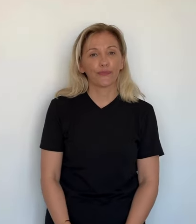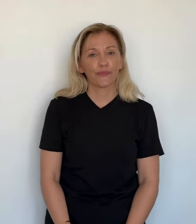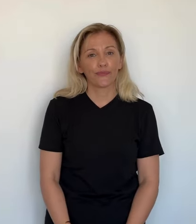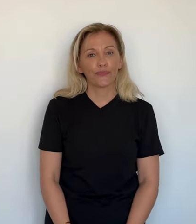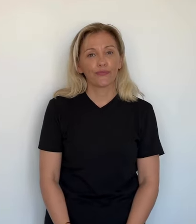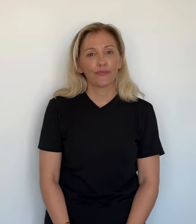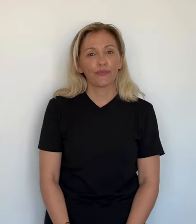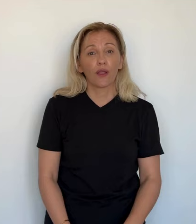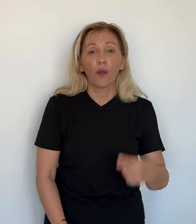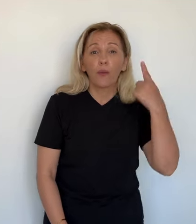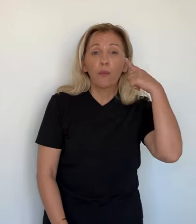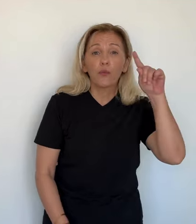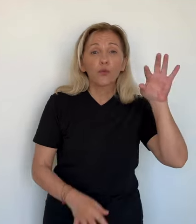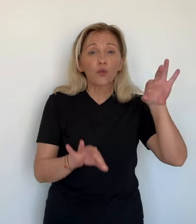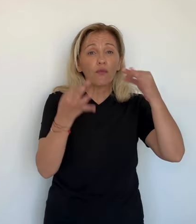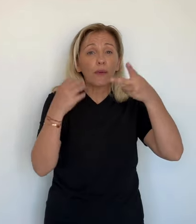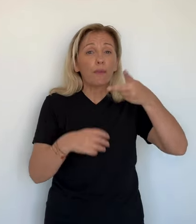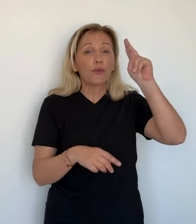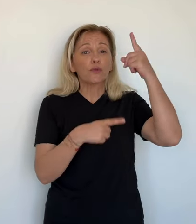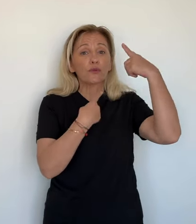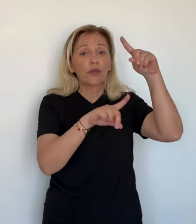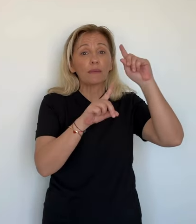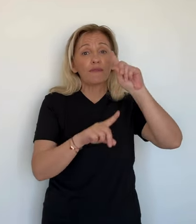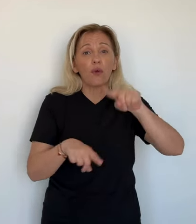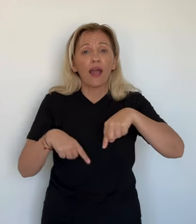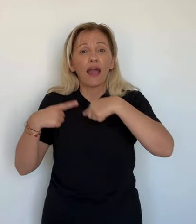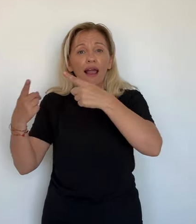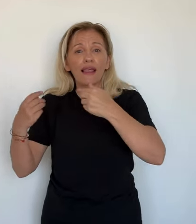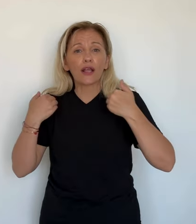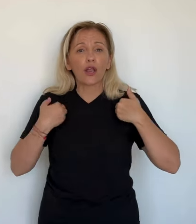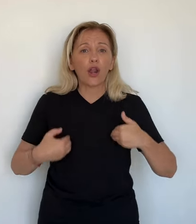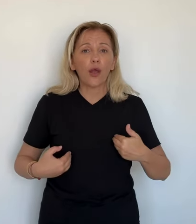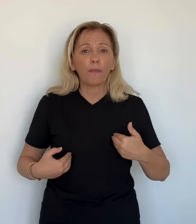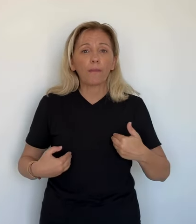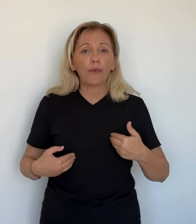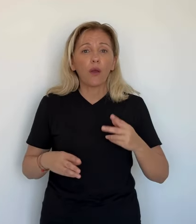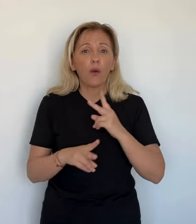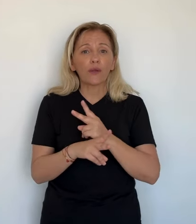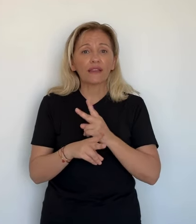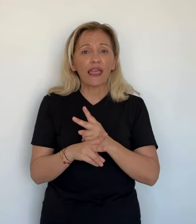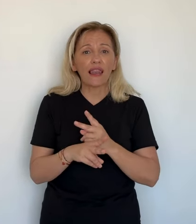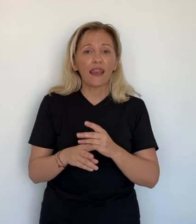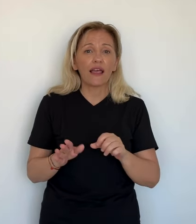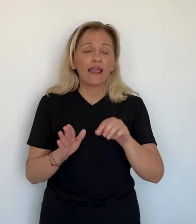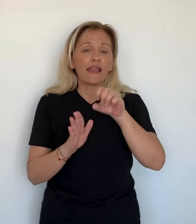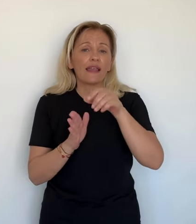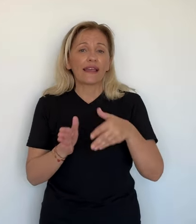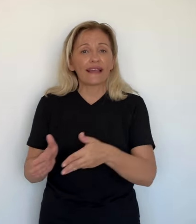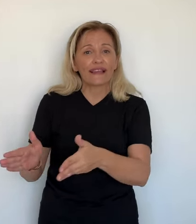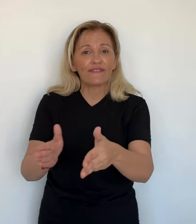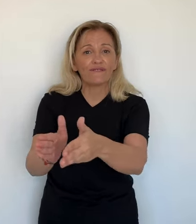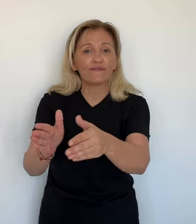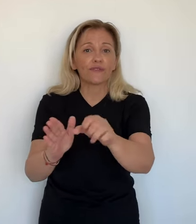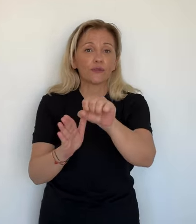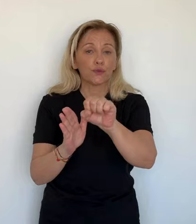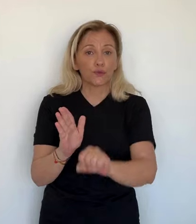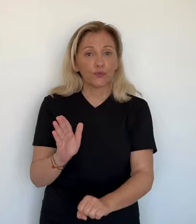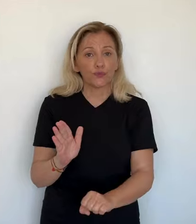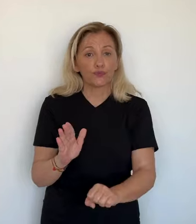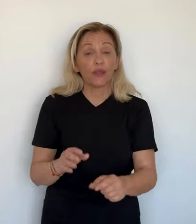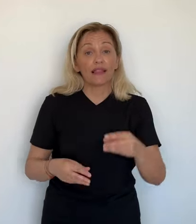enfin, on a travaillé aussi sur le produit de petit déjeuner avec des produits plus maison, des produits travaillés localement et de recherche de nouveaux partenaires